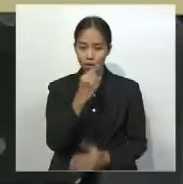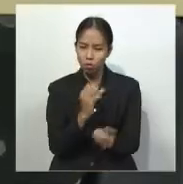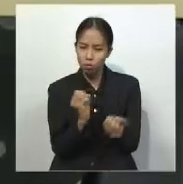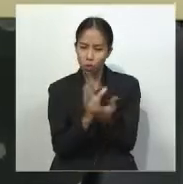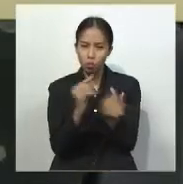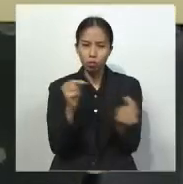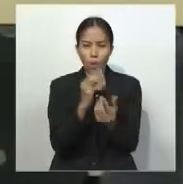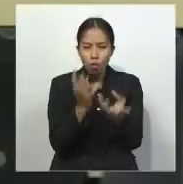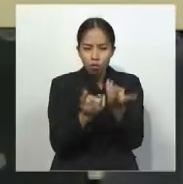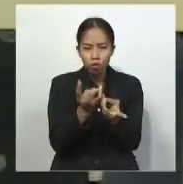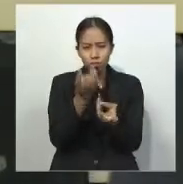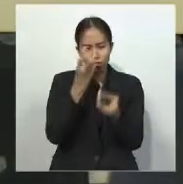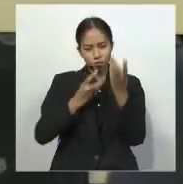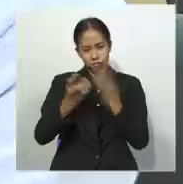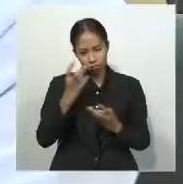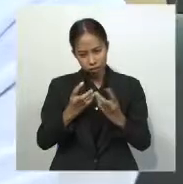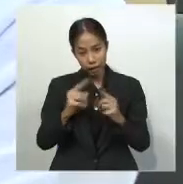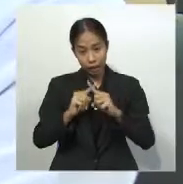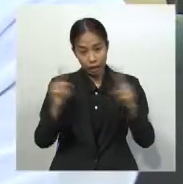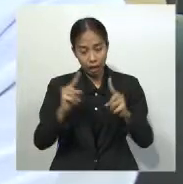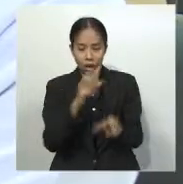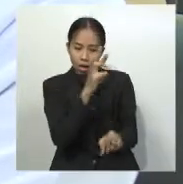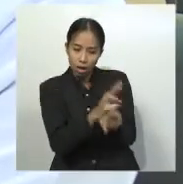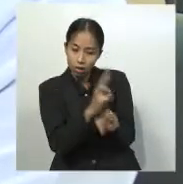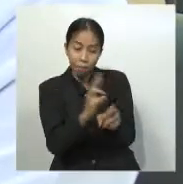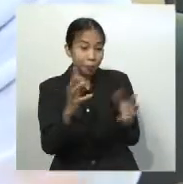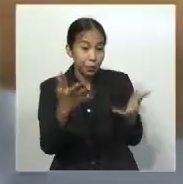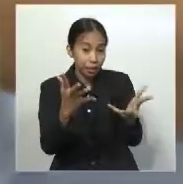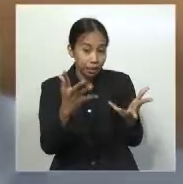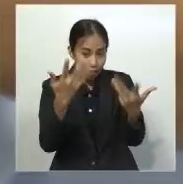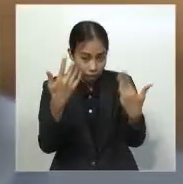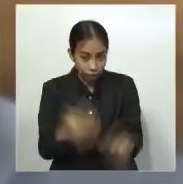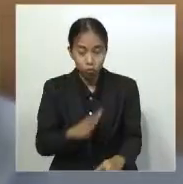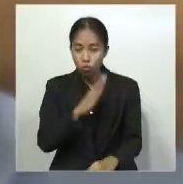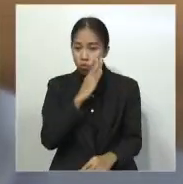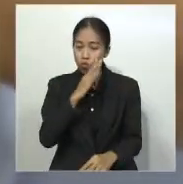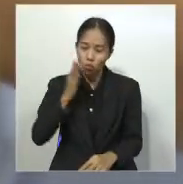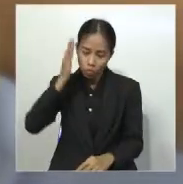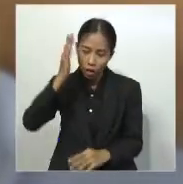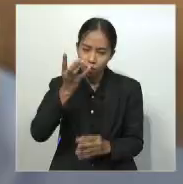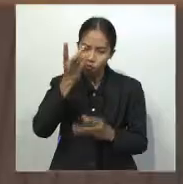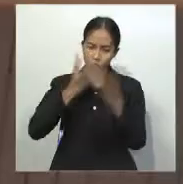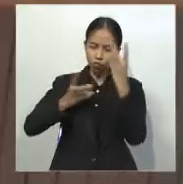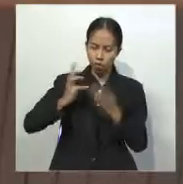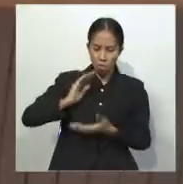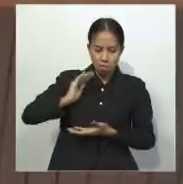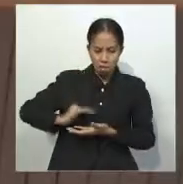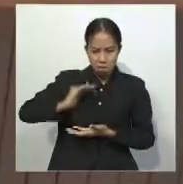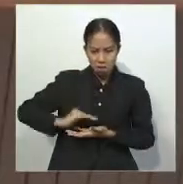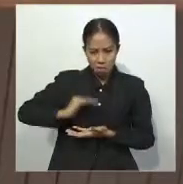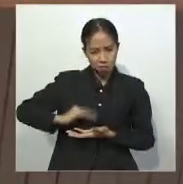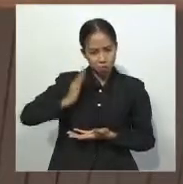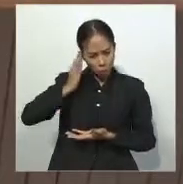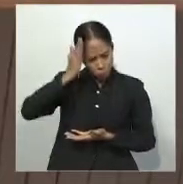ผลกระทบจากฝุ่นละอองขนาดเล็กแต่ไม่ได้รับการรักษาแล้วถ้าหากว่ามันสะสมไปนานๆเนี่ยจะก่อให้เกิดภาวะเสี่ยงเป็นม